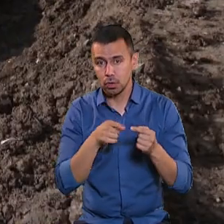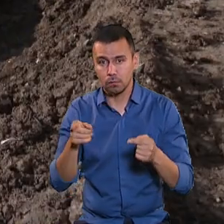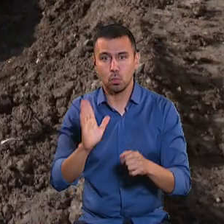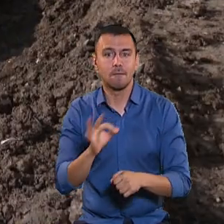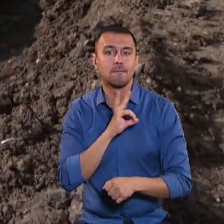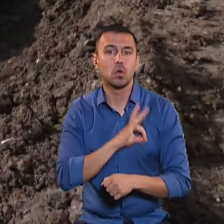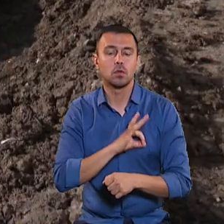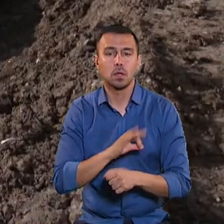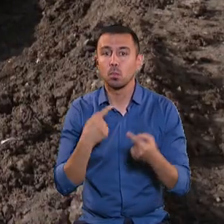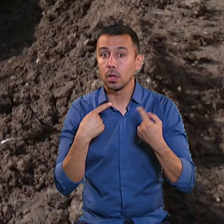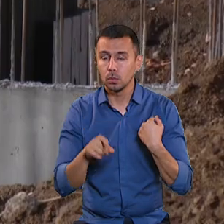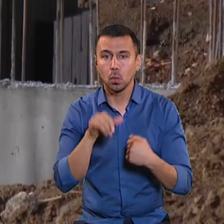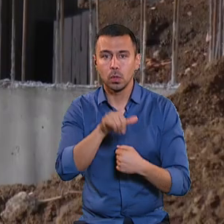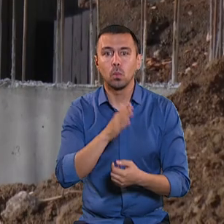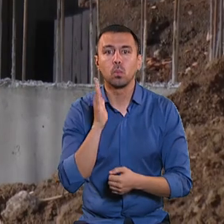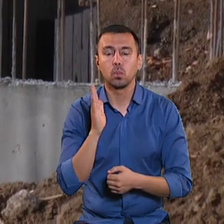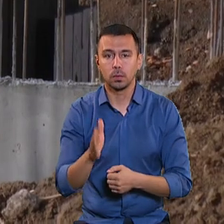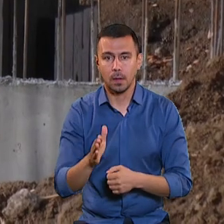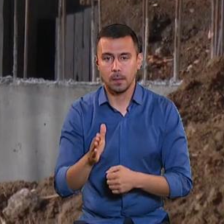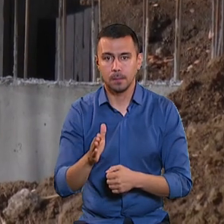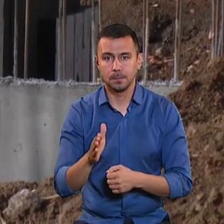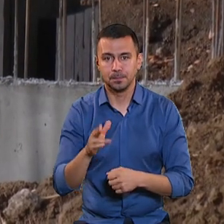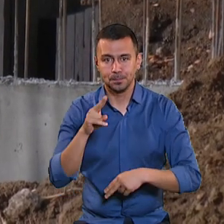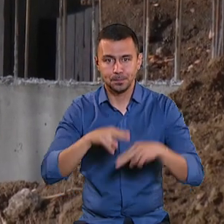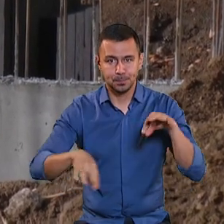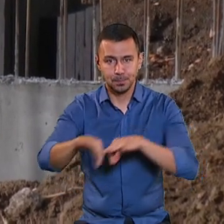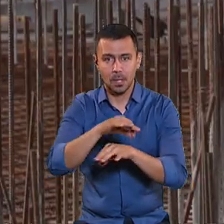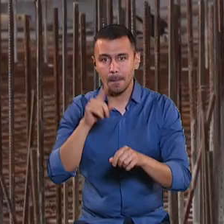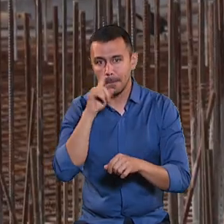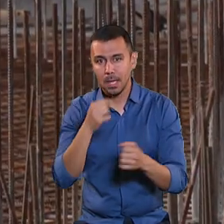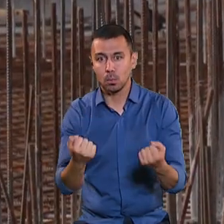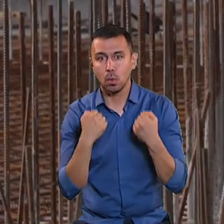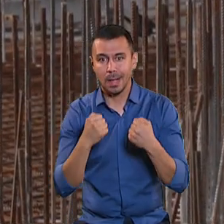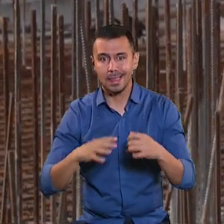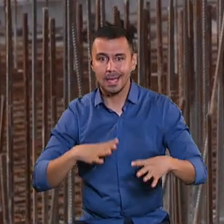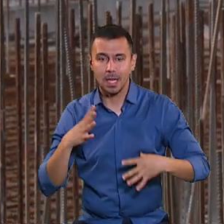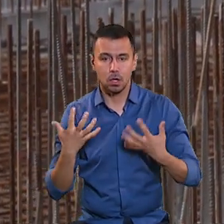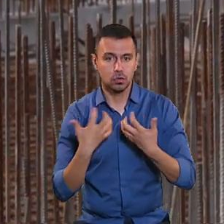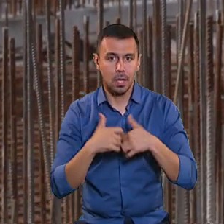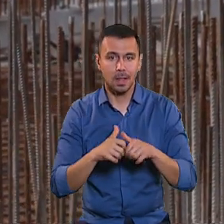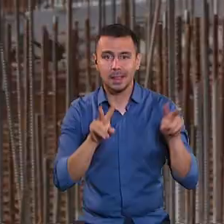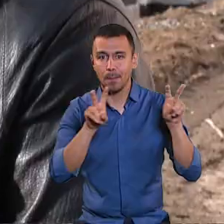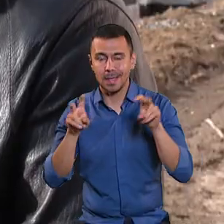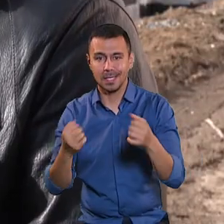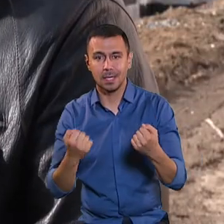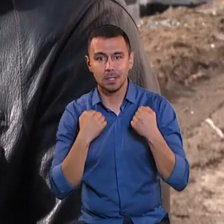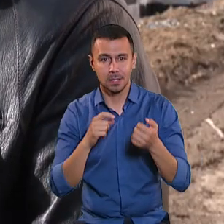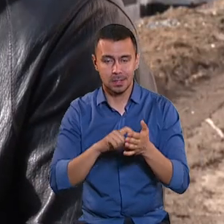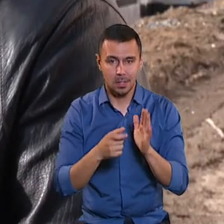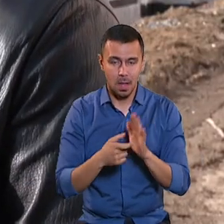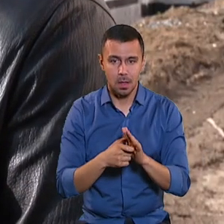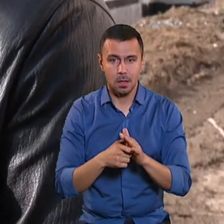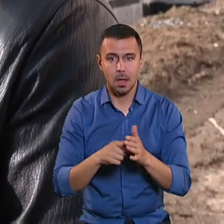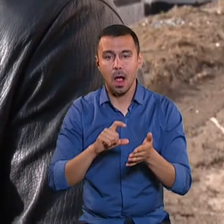використовуватися по-іншому у ній буде спроектований міні-спортзал міні-тренажорний зал тематичний зал актовий зал